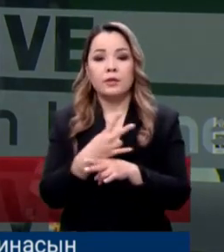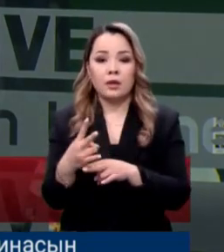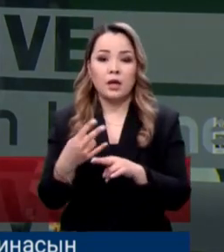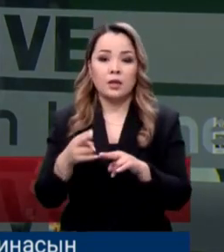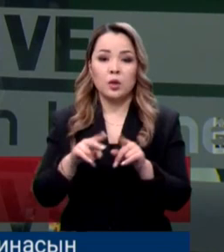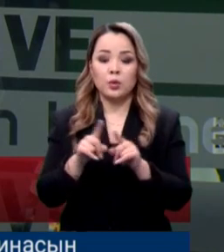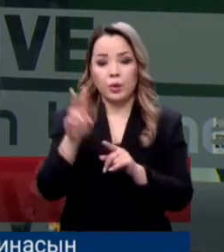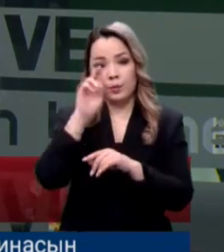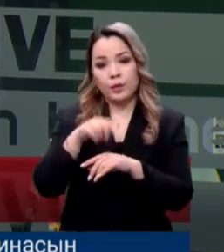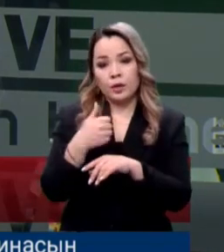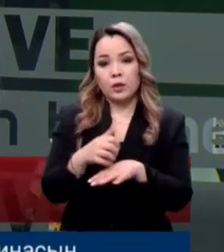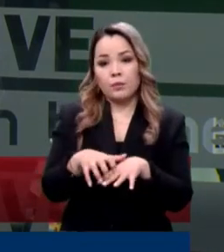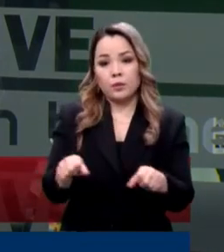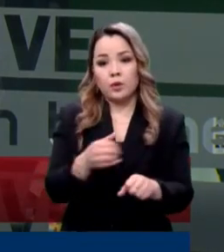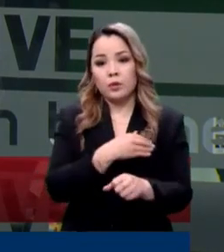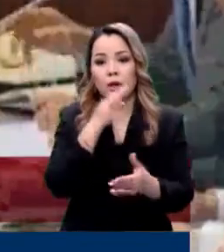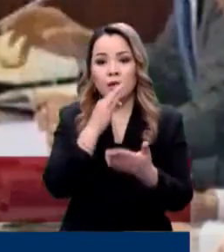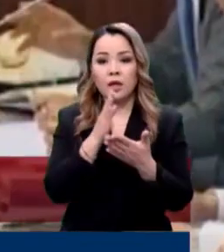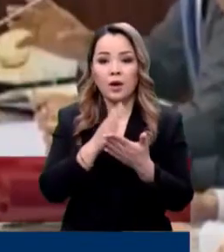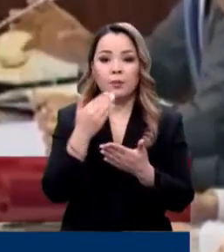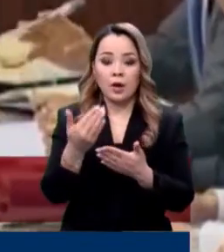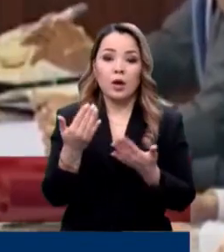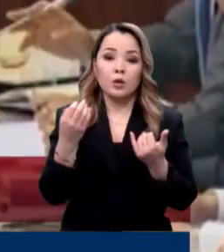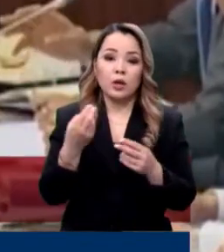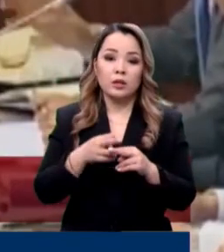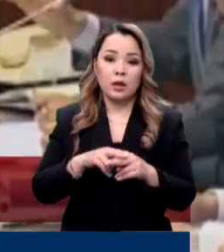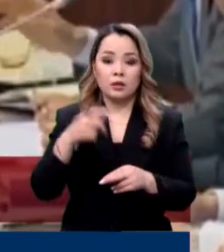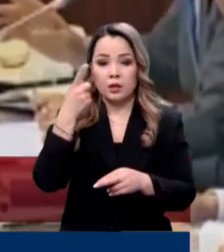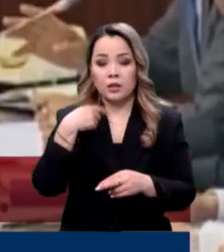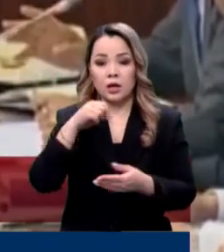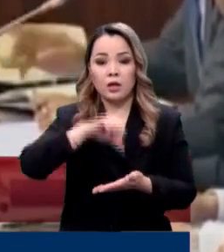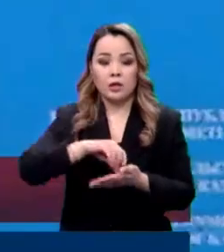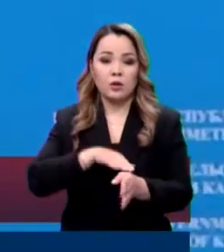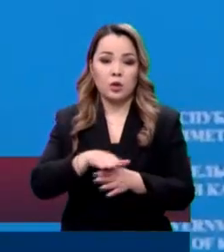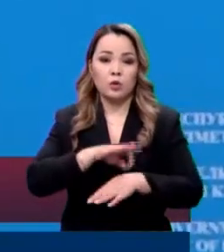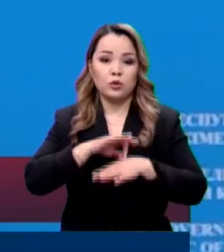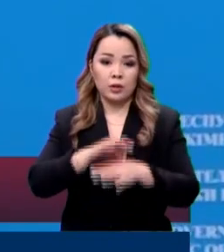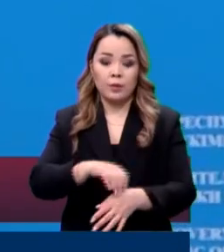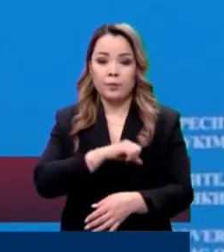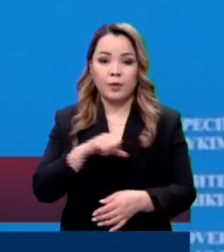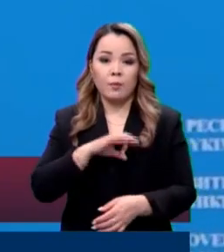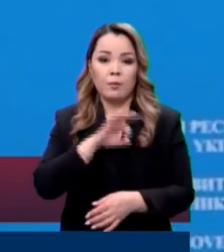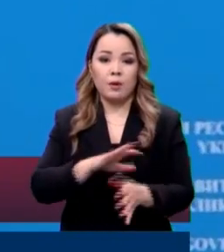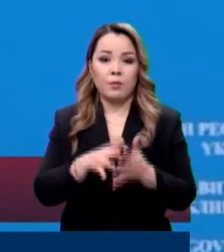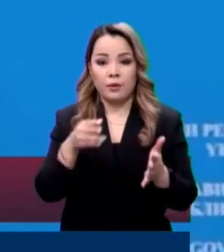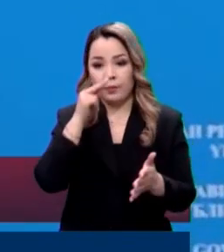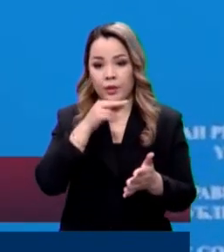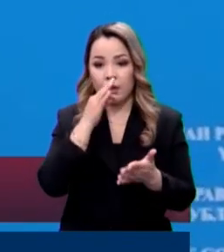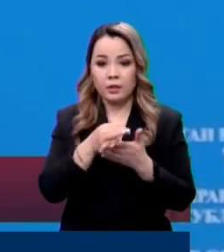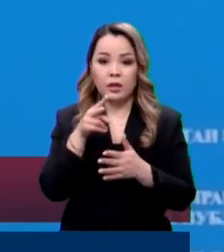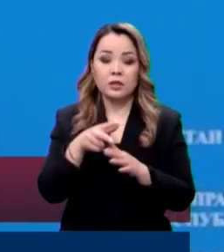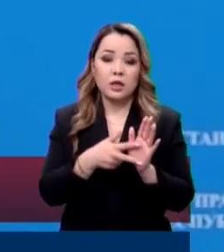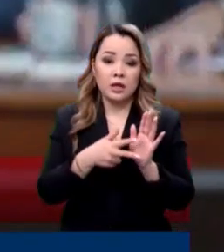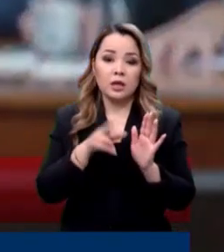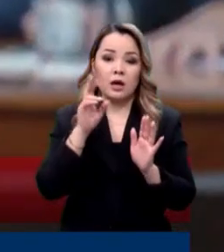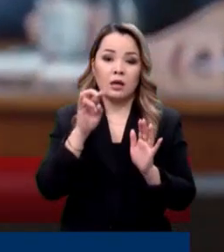жасады, билікті күшпен басып алмақ болды деген, және лауазымдық міндеттерін асыра пайдаланды деген айыптар тағылған. 8